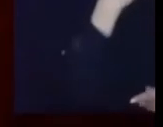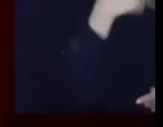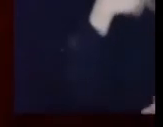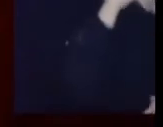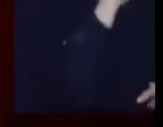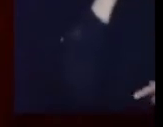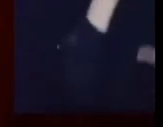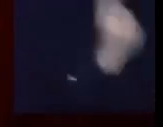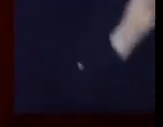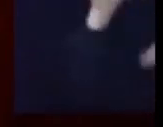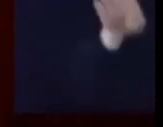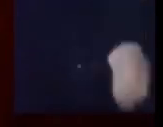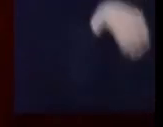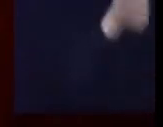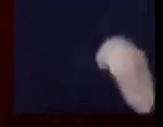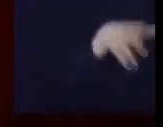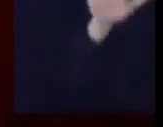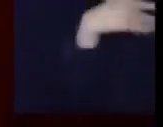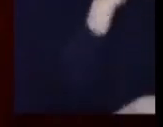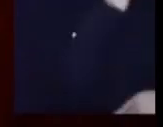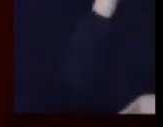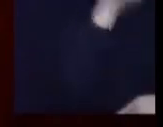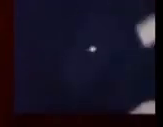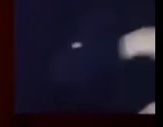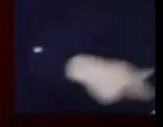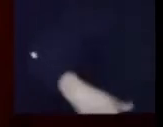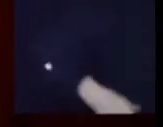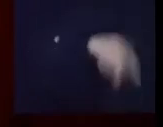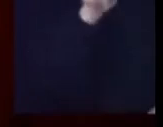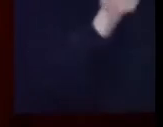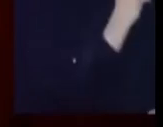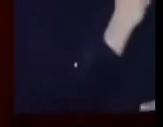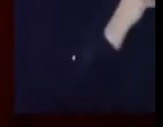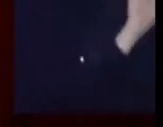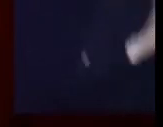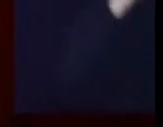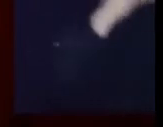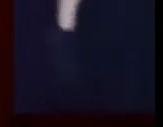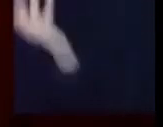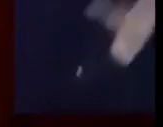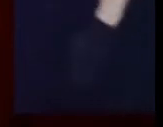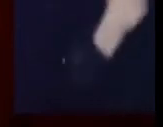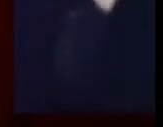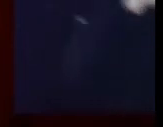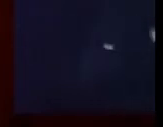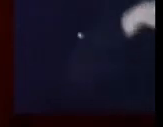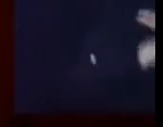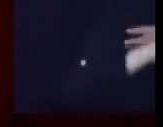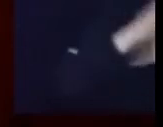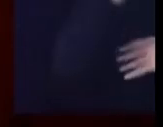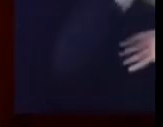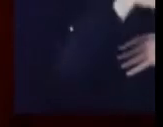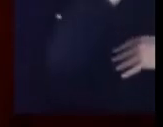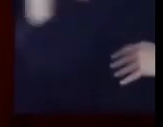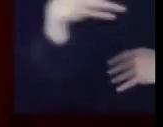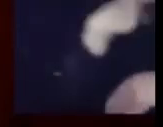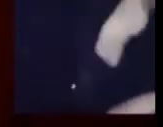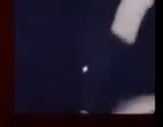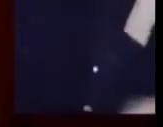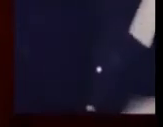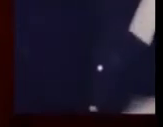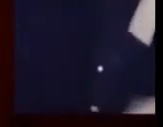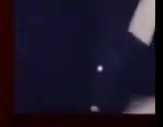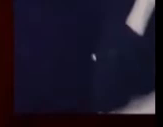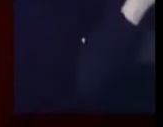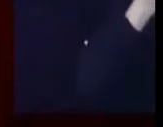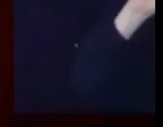che fa il sindaco una volta la metro la prende, capisce, almeno guardi la mappa delle reti e non dici ste boiate, tra l'altro se sei anche sindaco della città metropolitana,